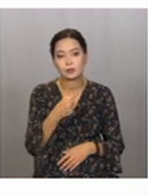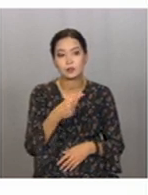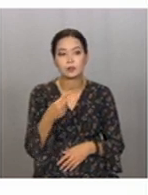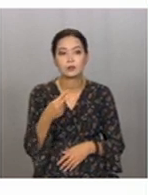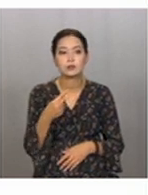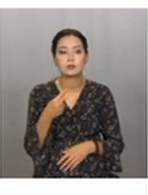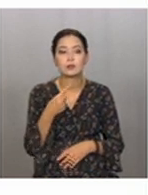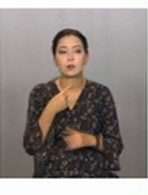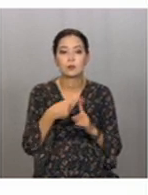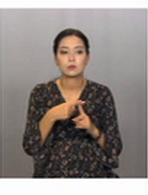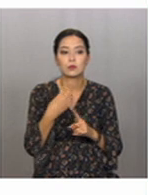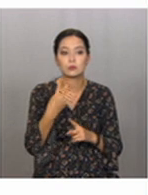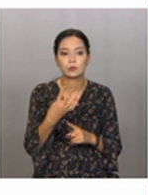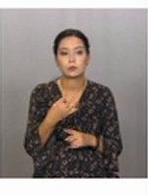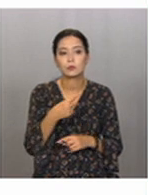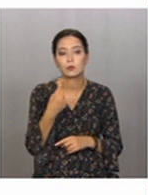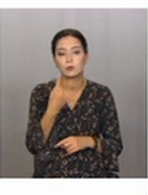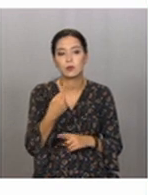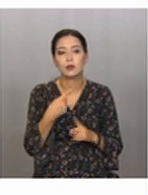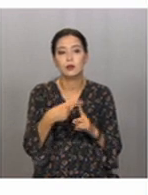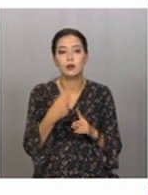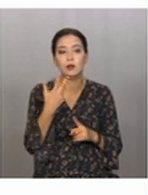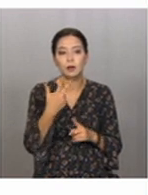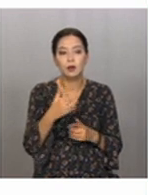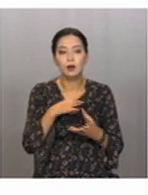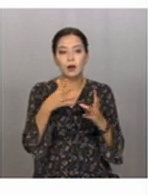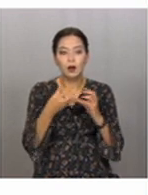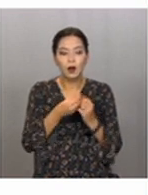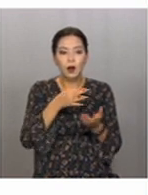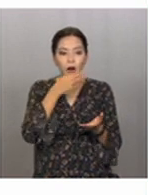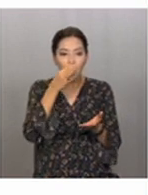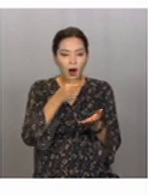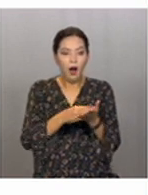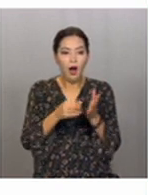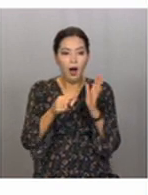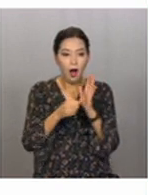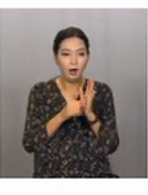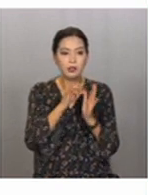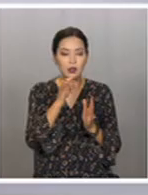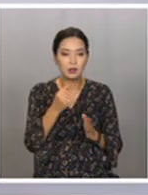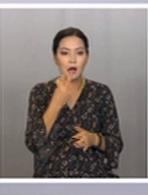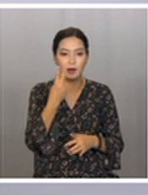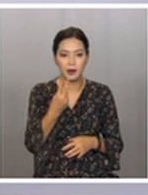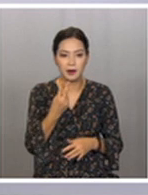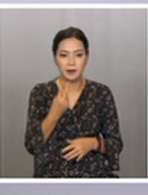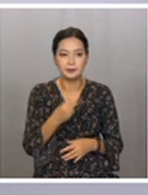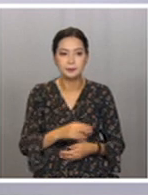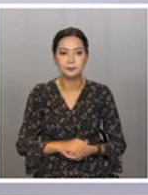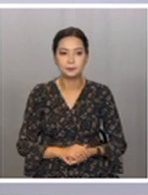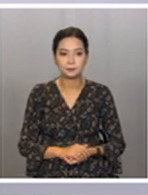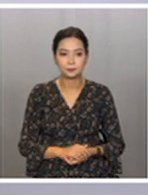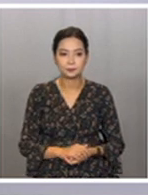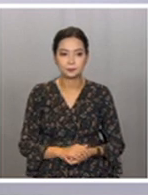x, y минус 1 қосылған 3. Нәтижесінде x 6, y 2 шықты. Енді біз мына